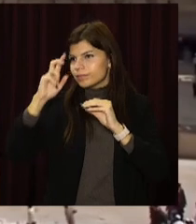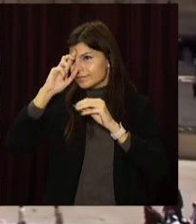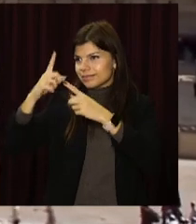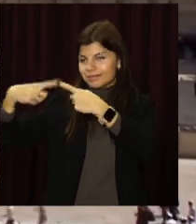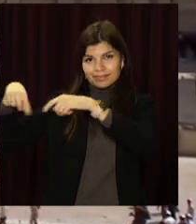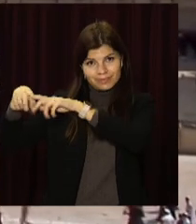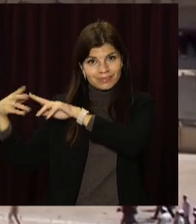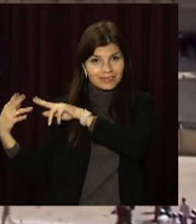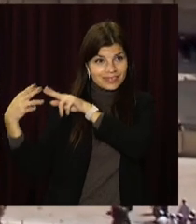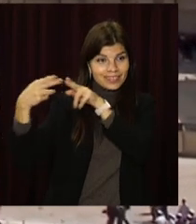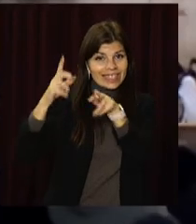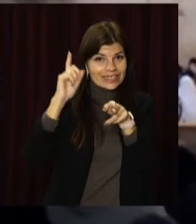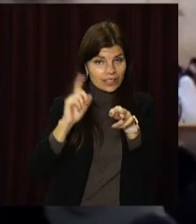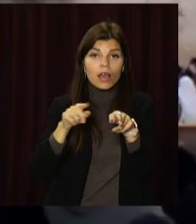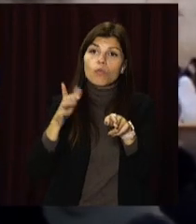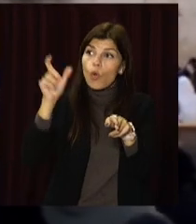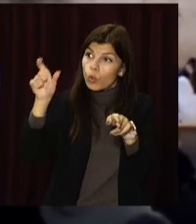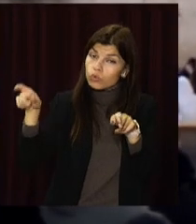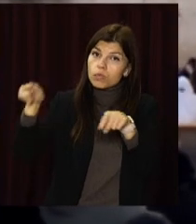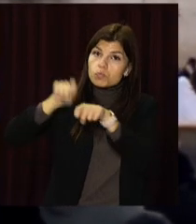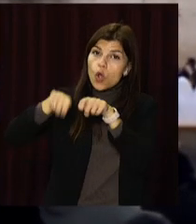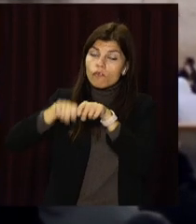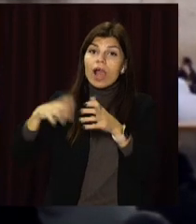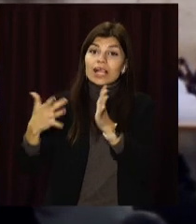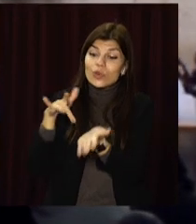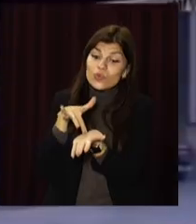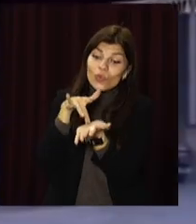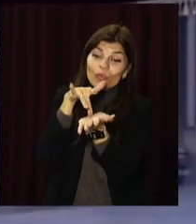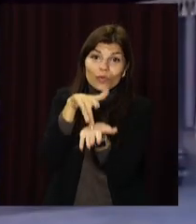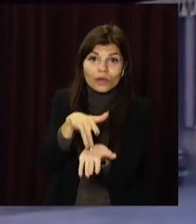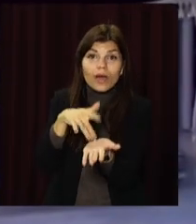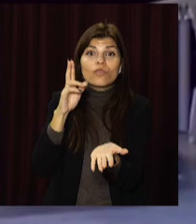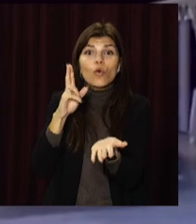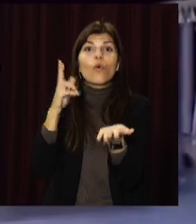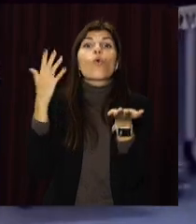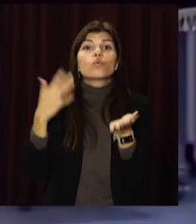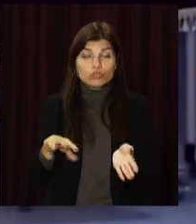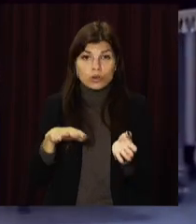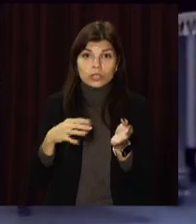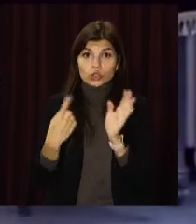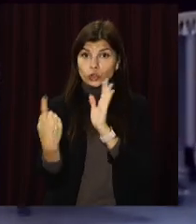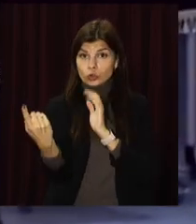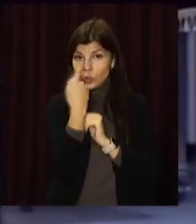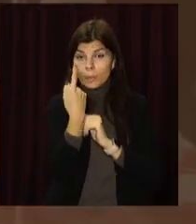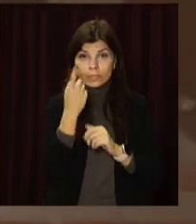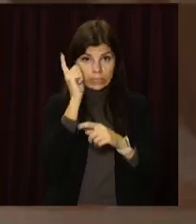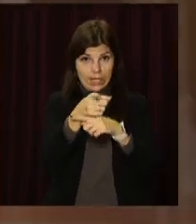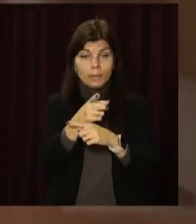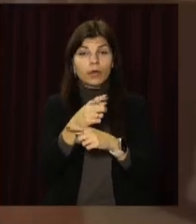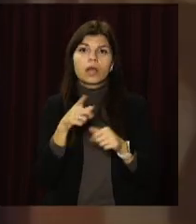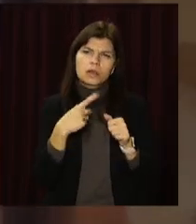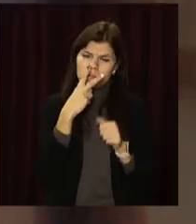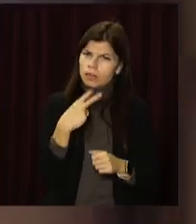Вони проходитимуть попередню перевірку. Якщо турист фігурує серед тих, кому вже заборонено в'їзд або викликає